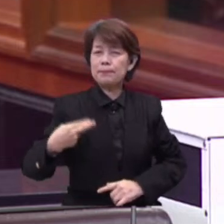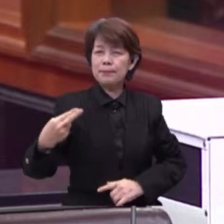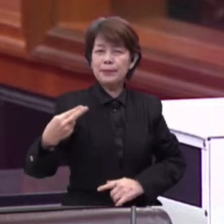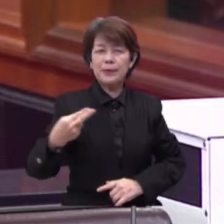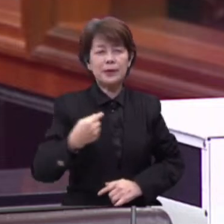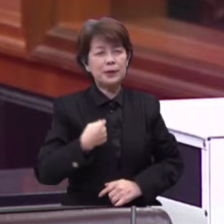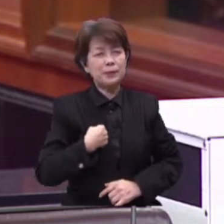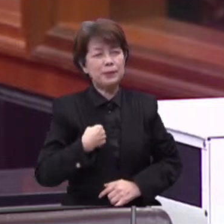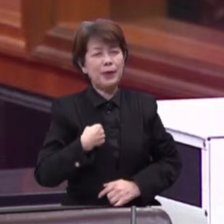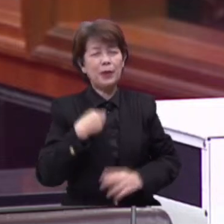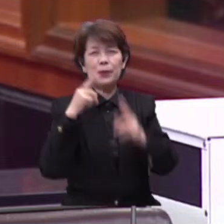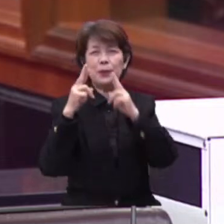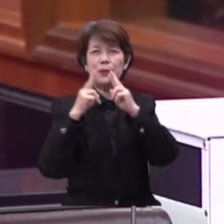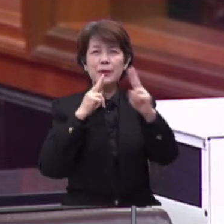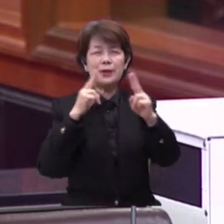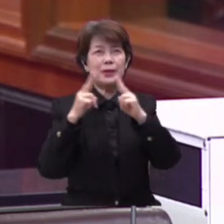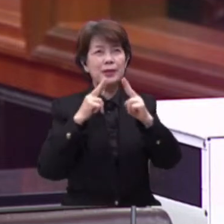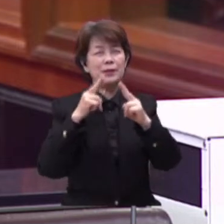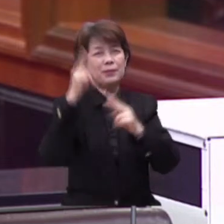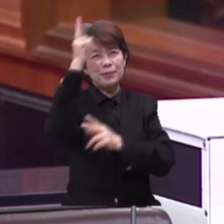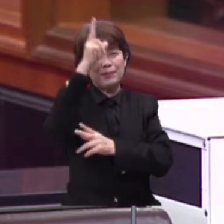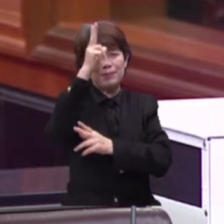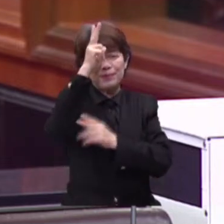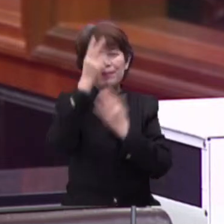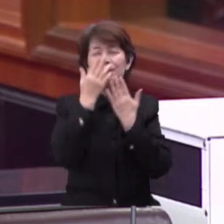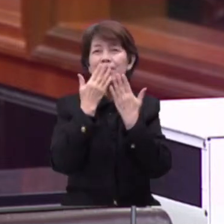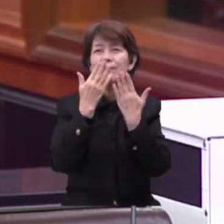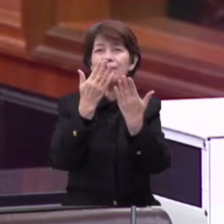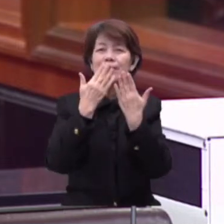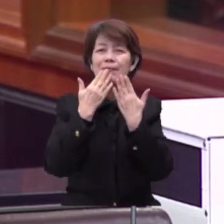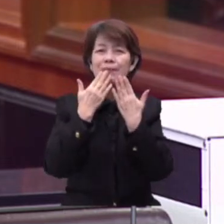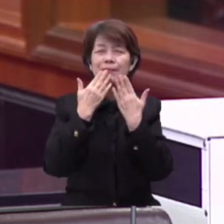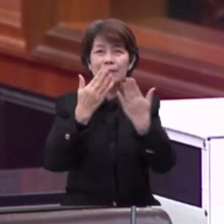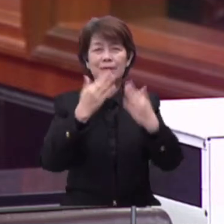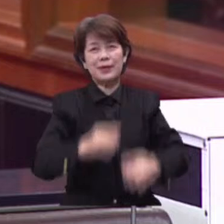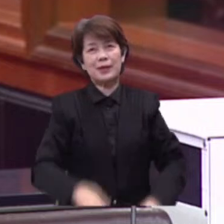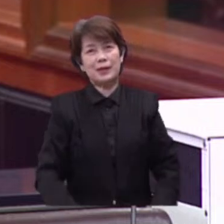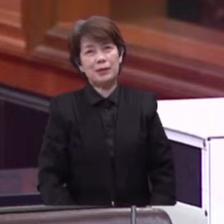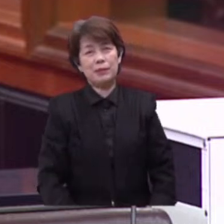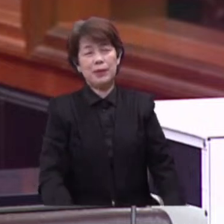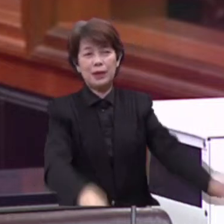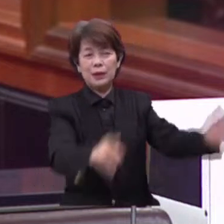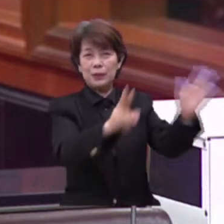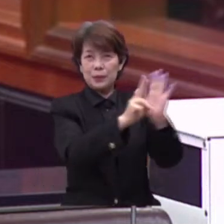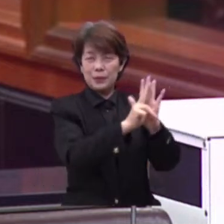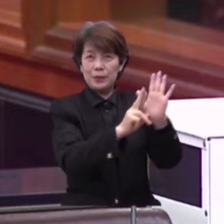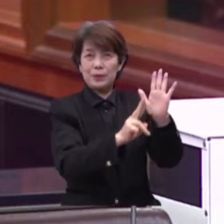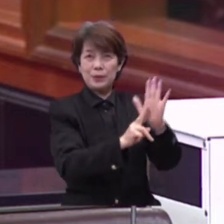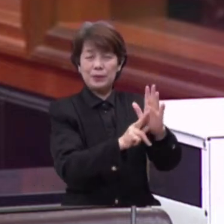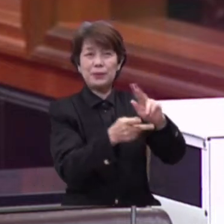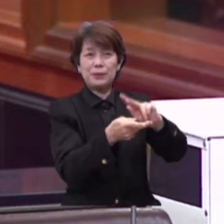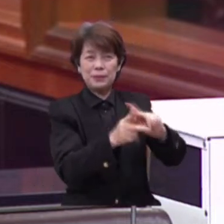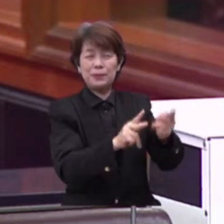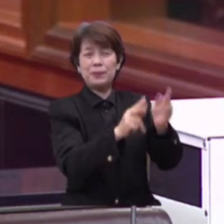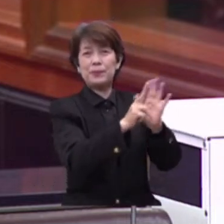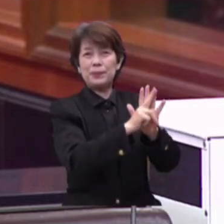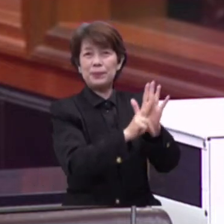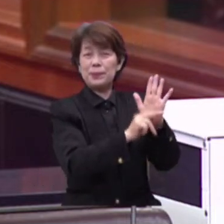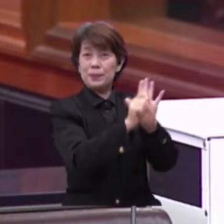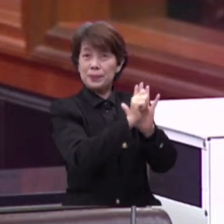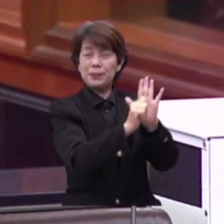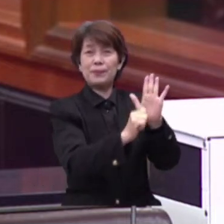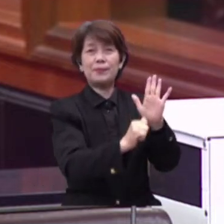mengucapkan kepada kerajaan karena telah membincangkan ataupun ingin